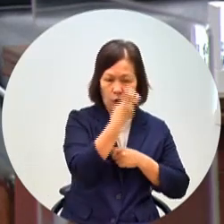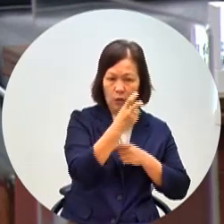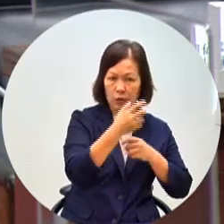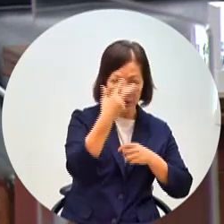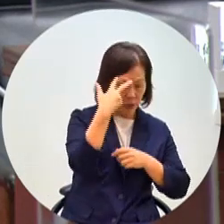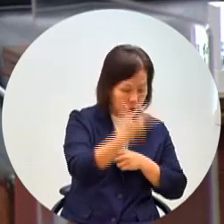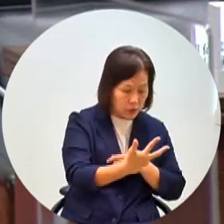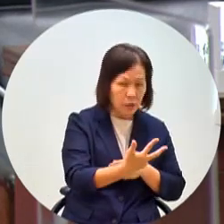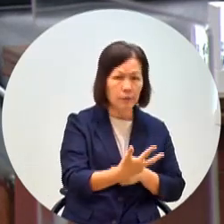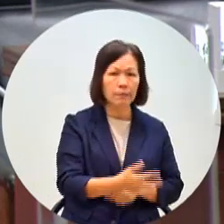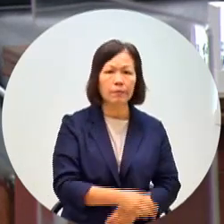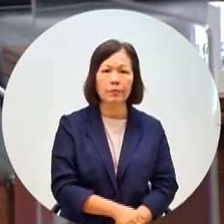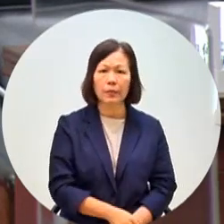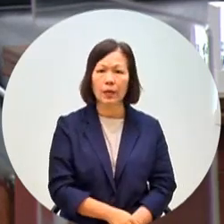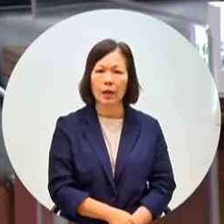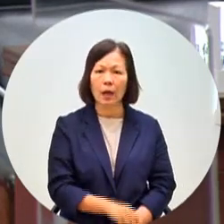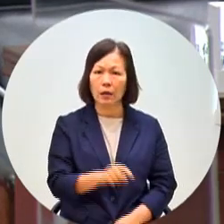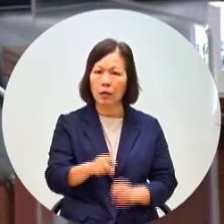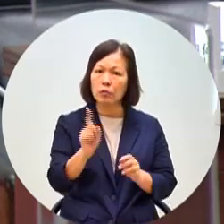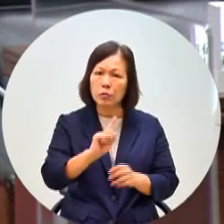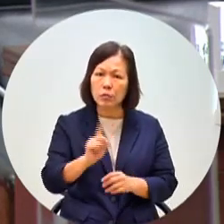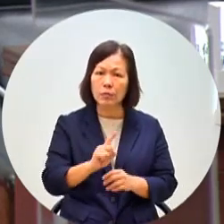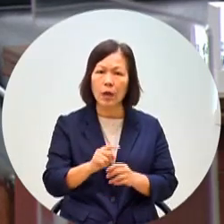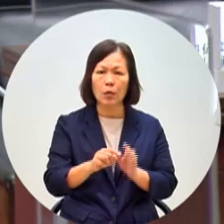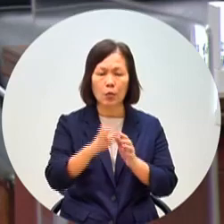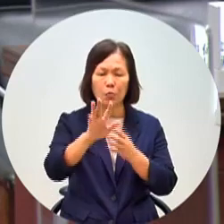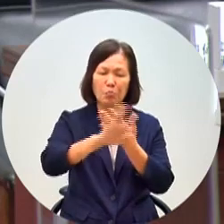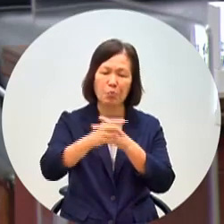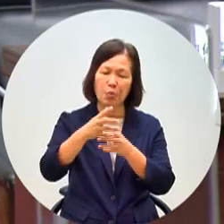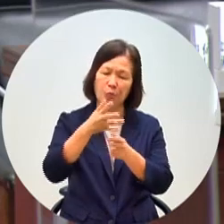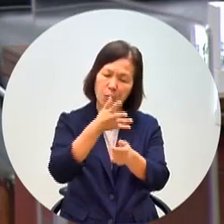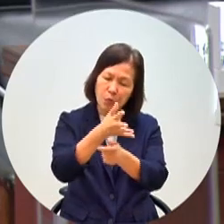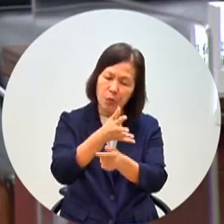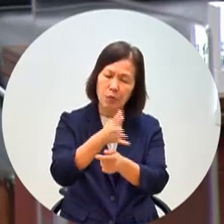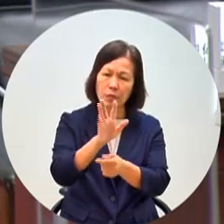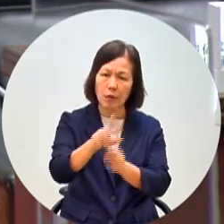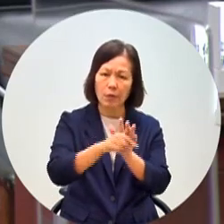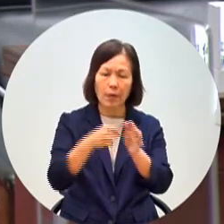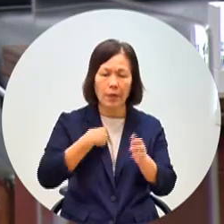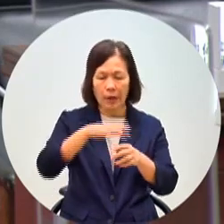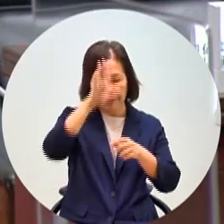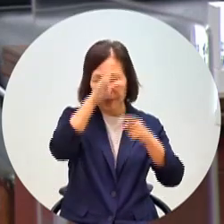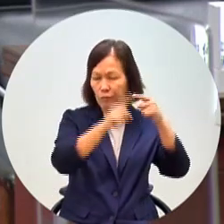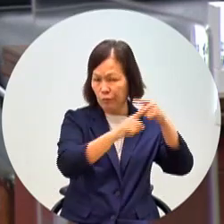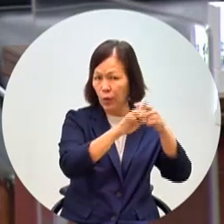怎么结果？为什么我们有人在问说，为什么我们确诊者